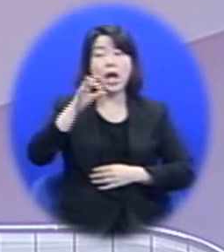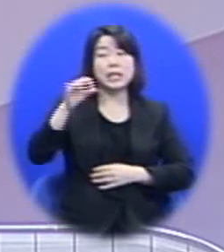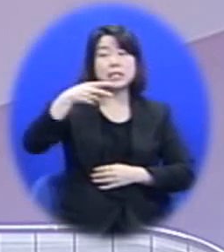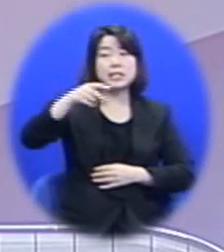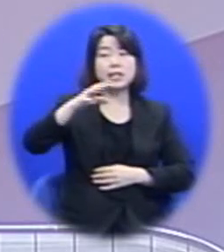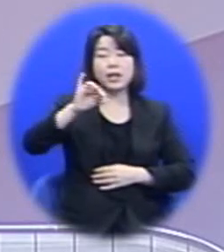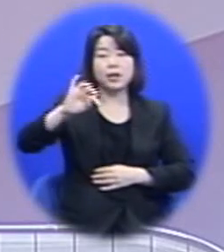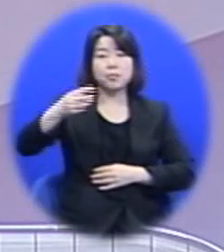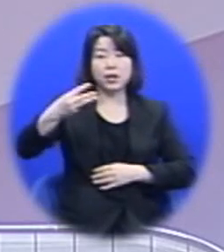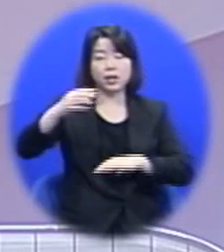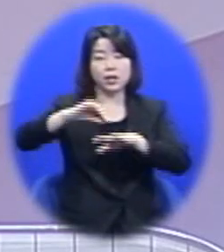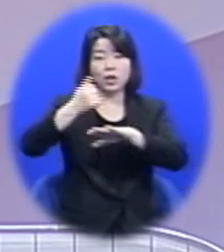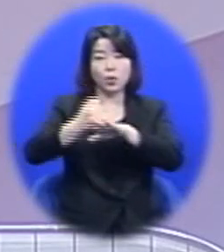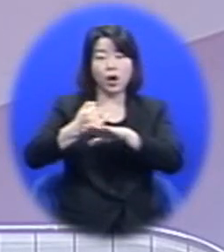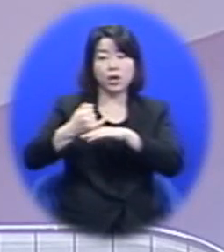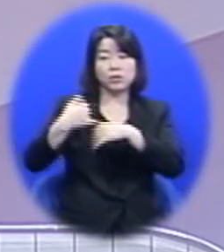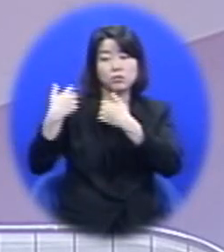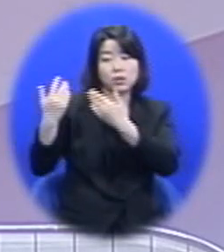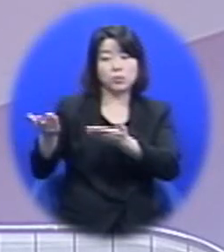살려두는지 이해할 수가 없었어요.